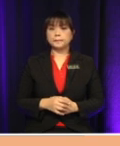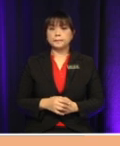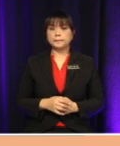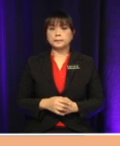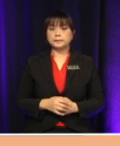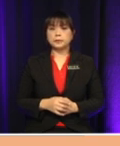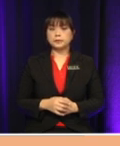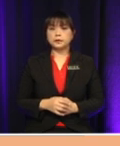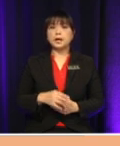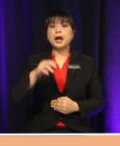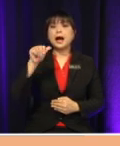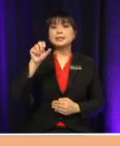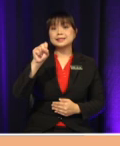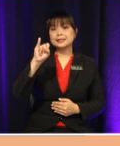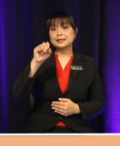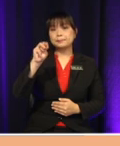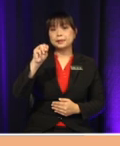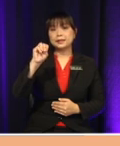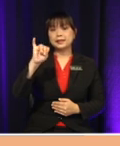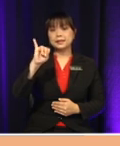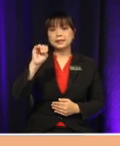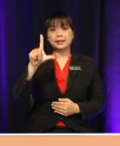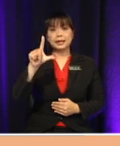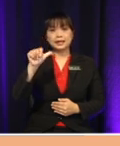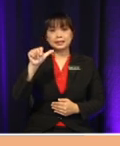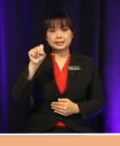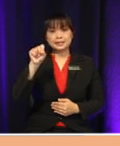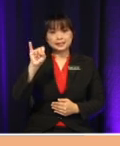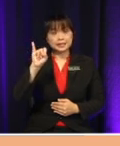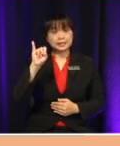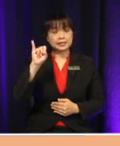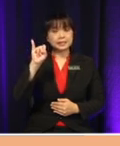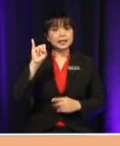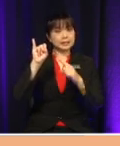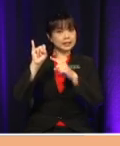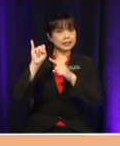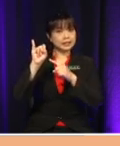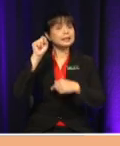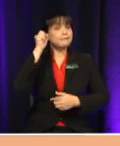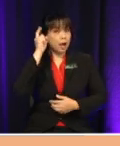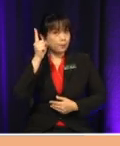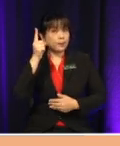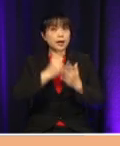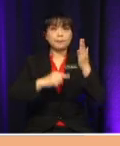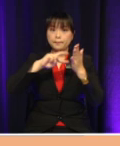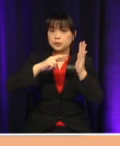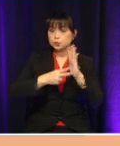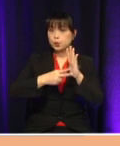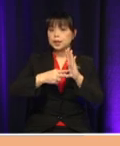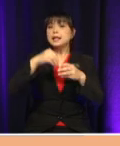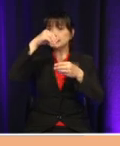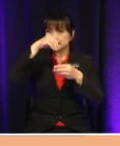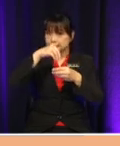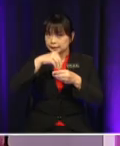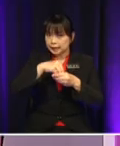oke asimilasi anda perlu tahu ya Apa perkataan asimilasi ini ya oke di hati manusia Nampak